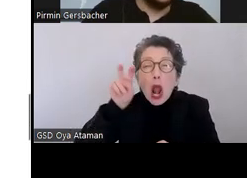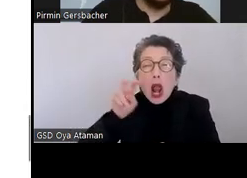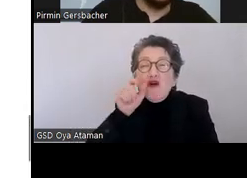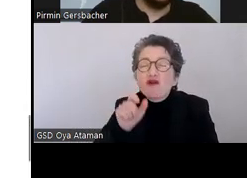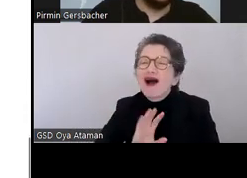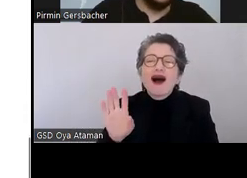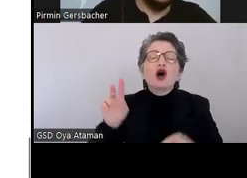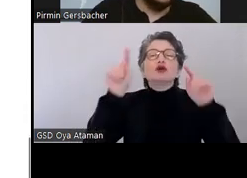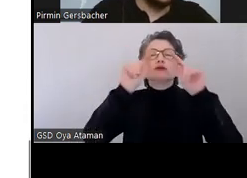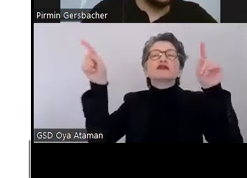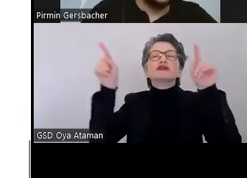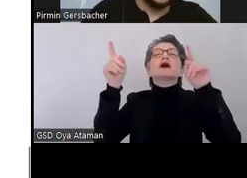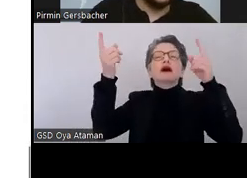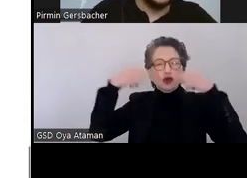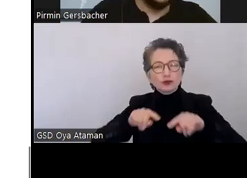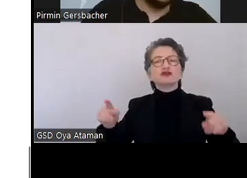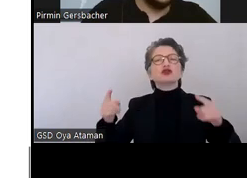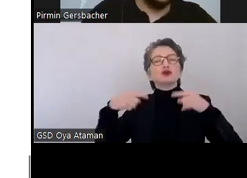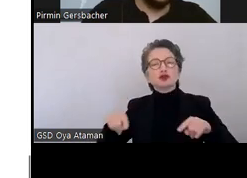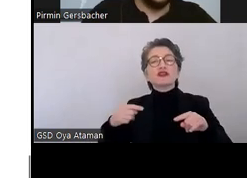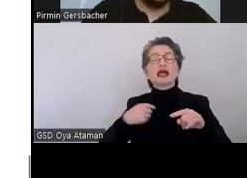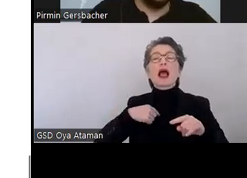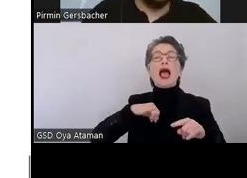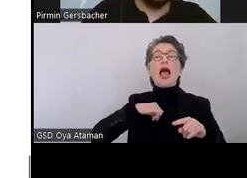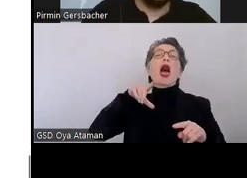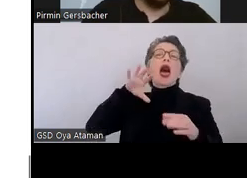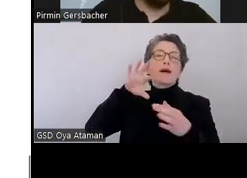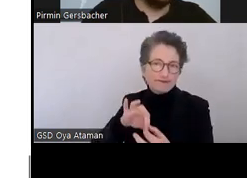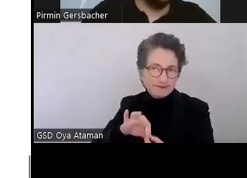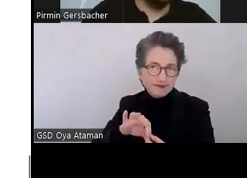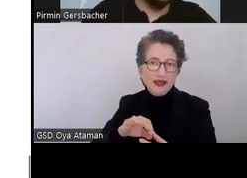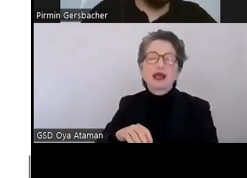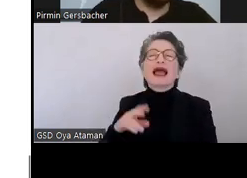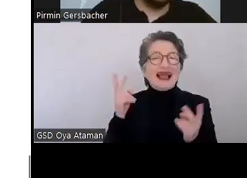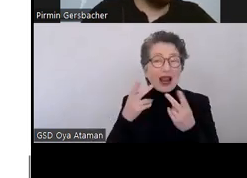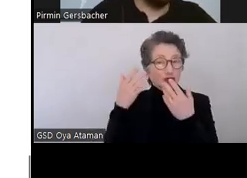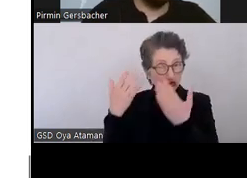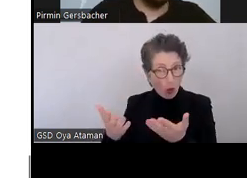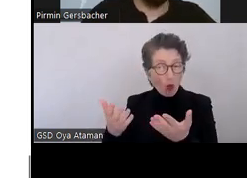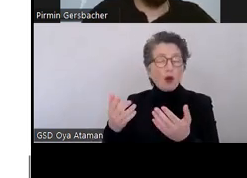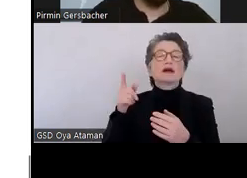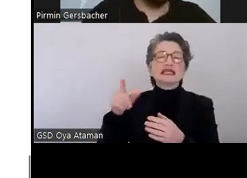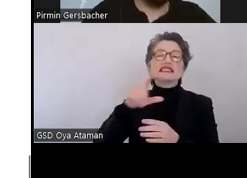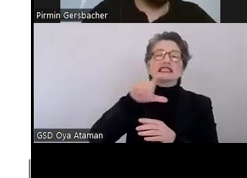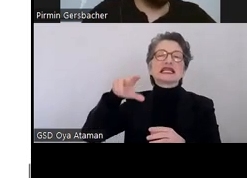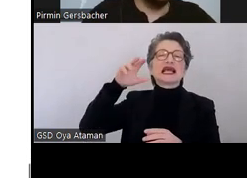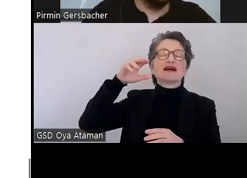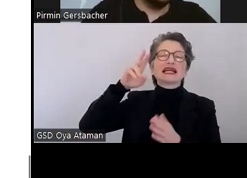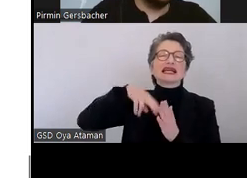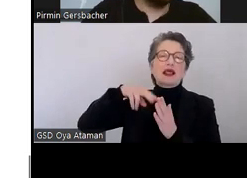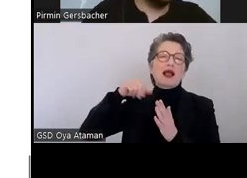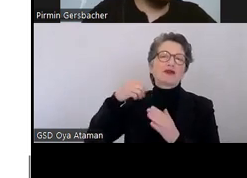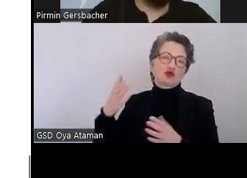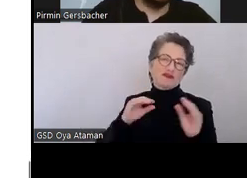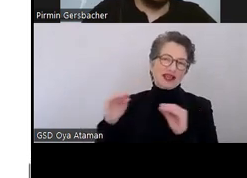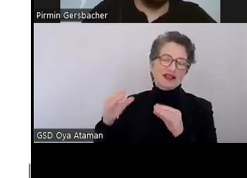Wort, bis sie zu dem Punkt kommen. Und genauso können eben auch Screenreader-Nutzende das verwenden, indem sie einfach von Überschrift zu Überschrift springen,